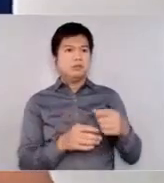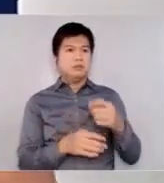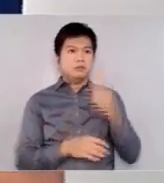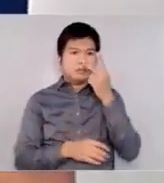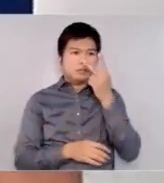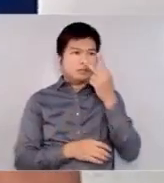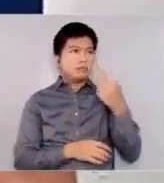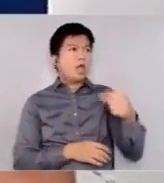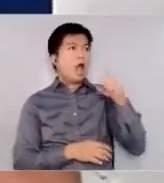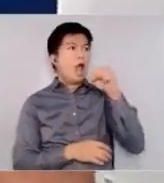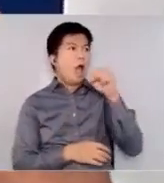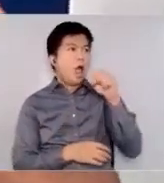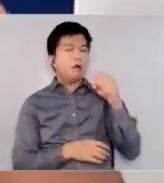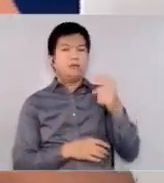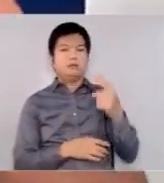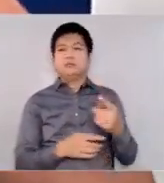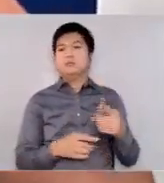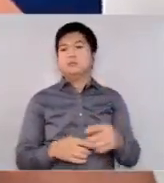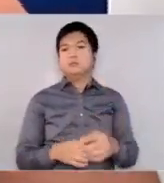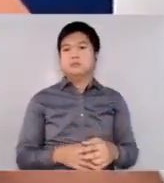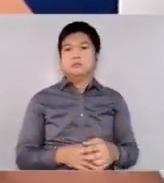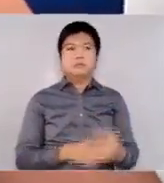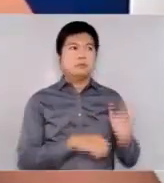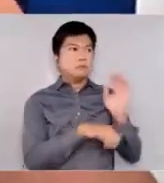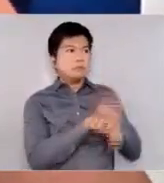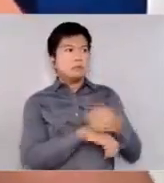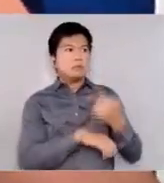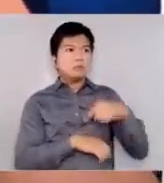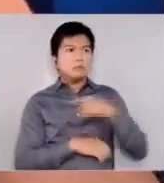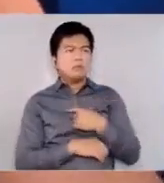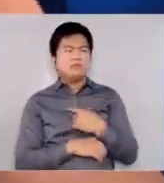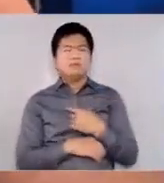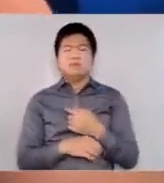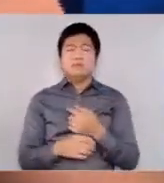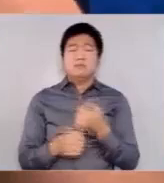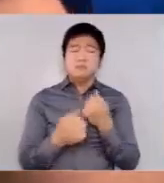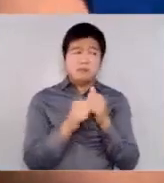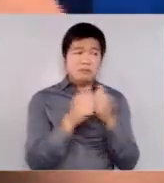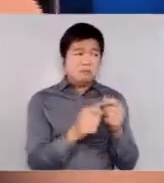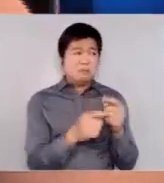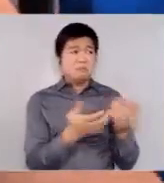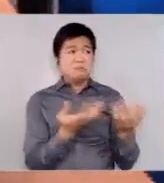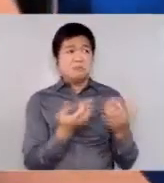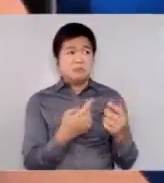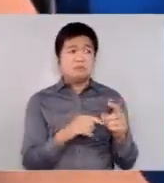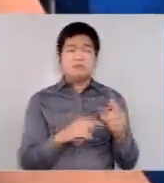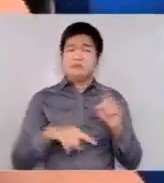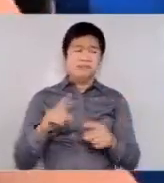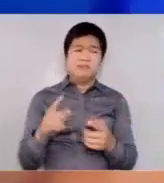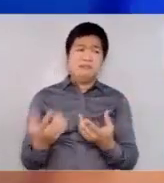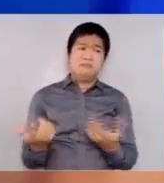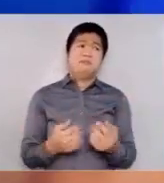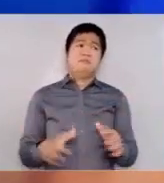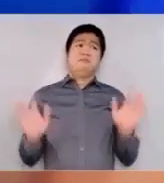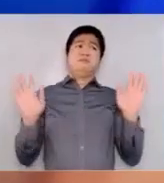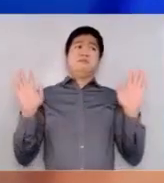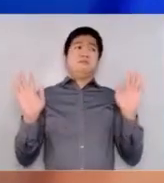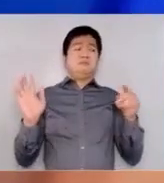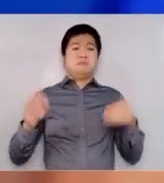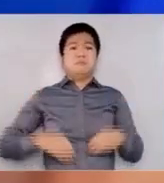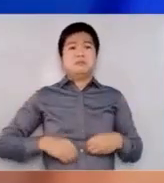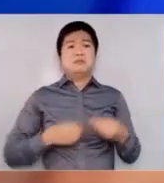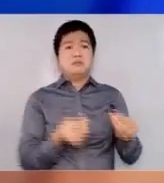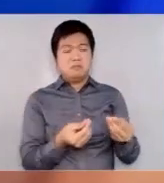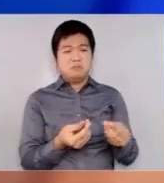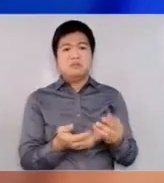Tapos wala na po kami ginawa, kundi sinunod na lang po namin yung gusto niya. Wala na po kami ginawa, binigay na po namin lahat ng gusto niya, huwag lang po kami patay. Kwento